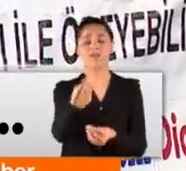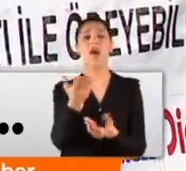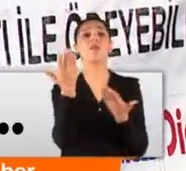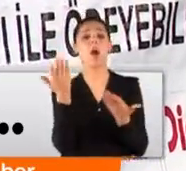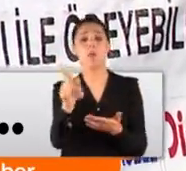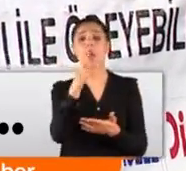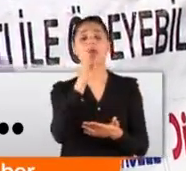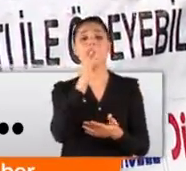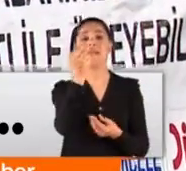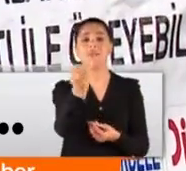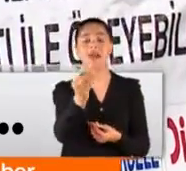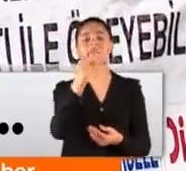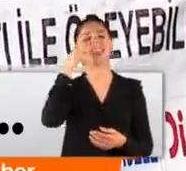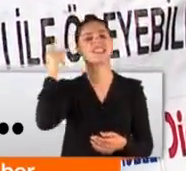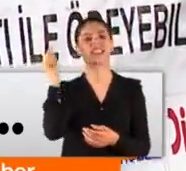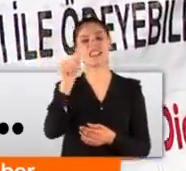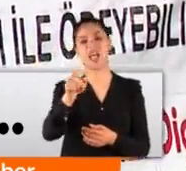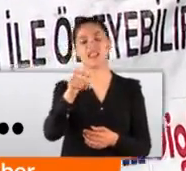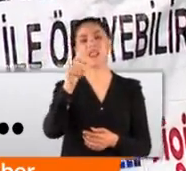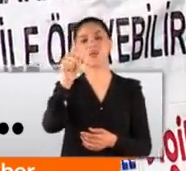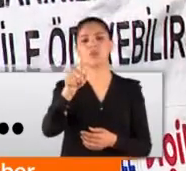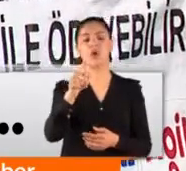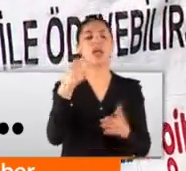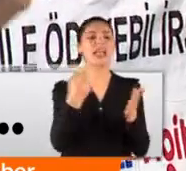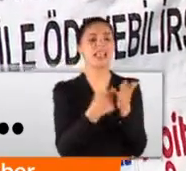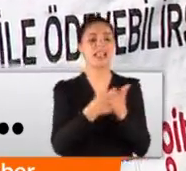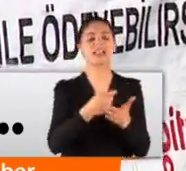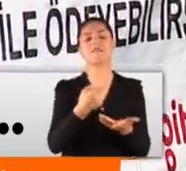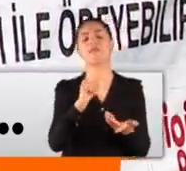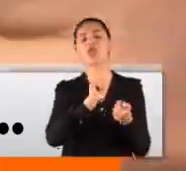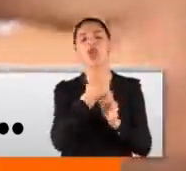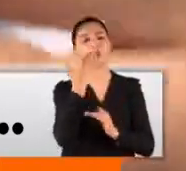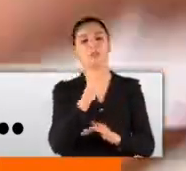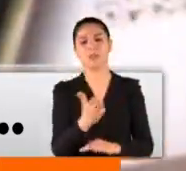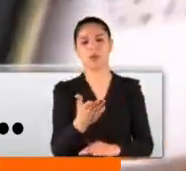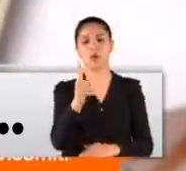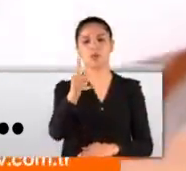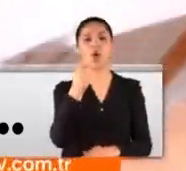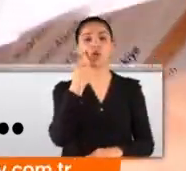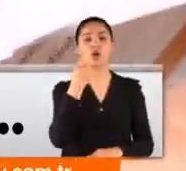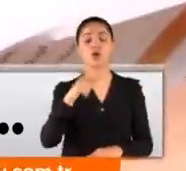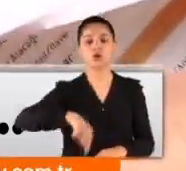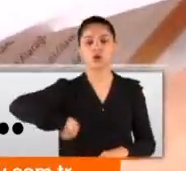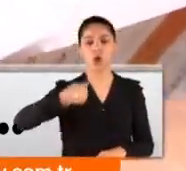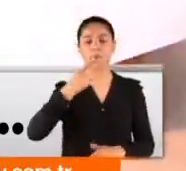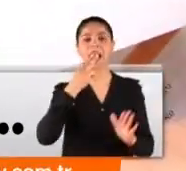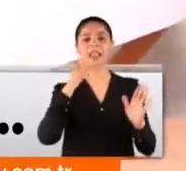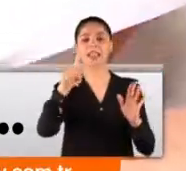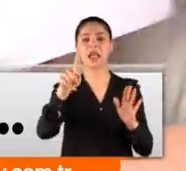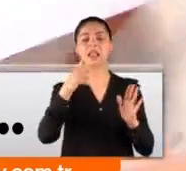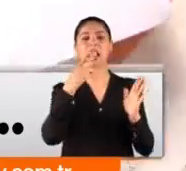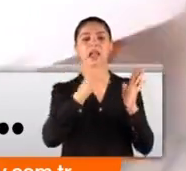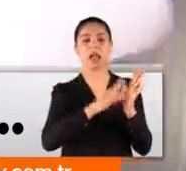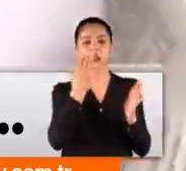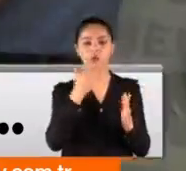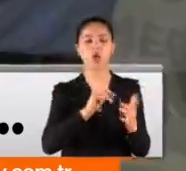makbuzlar da sahteydi. Çünkü makbuzların üzerinde ne bir isim ne bir soy isim vardı. Bakın bunda normalde karekod yok. Mersis numarası yok.